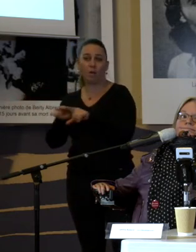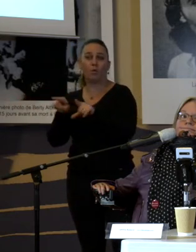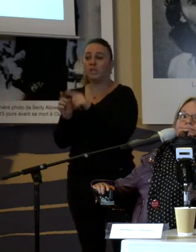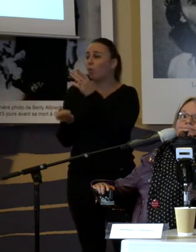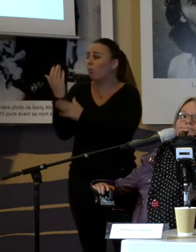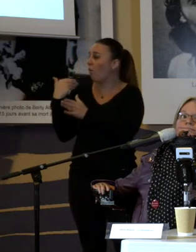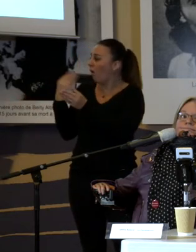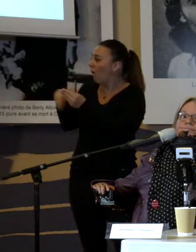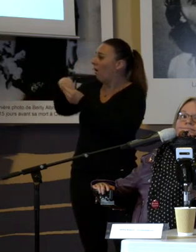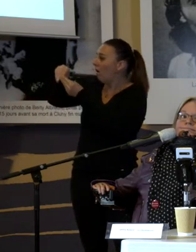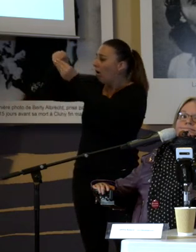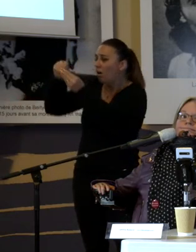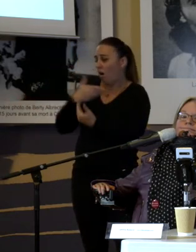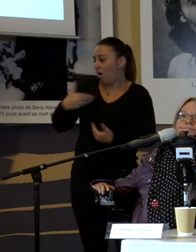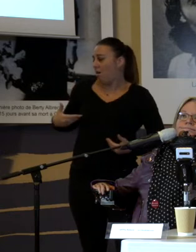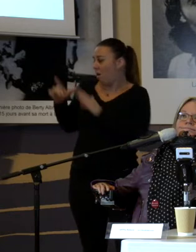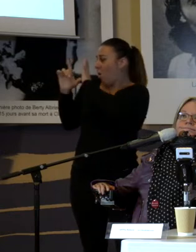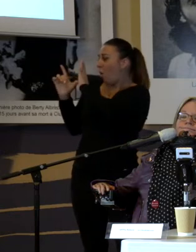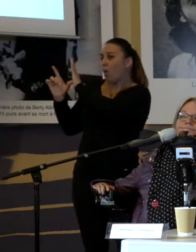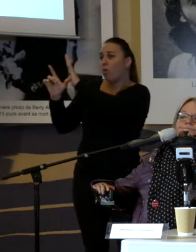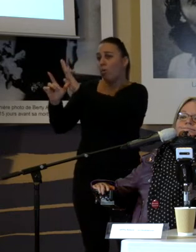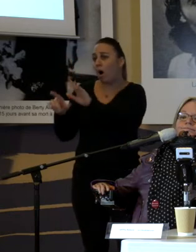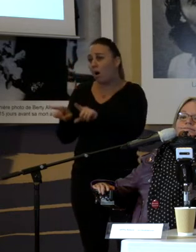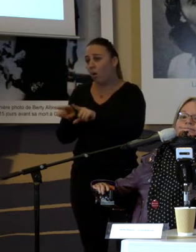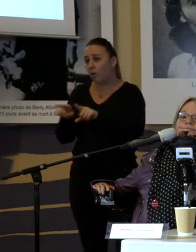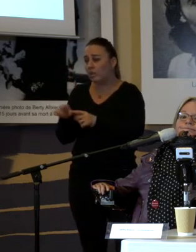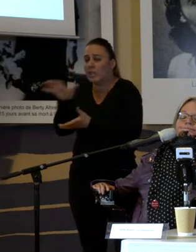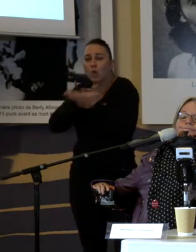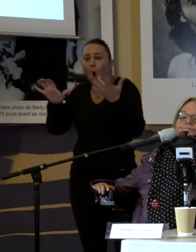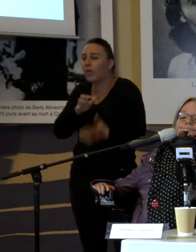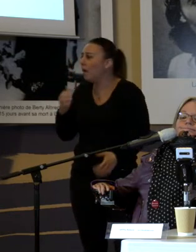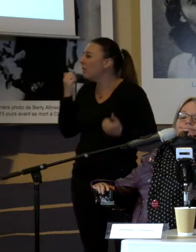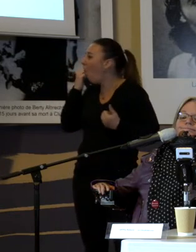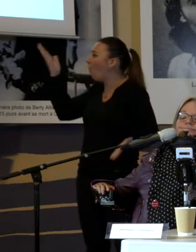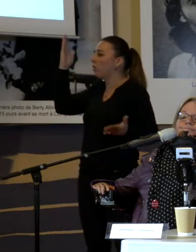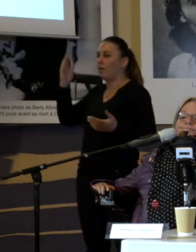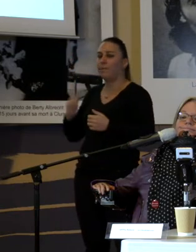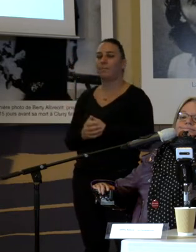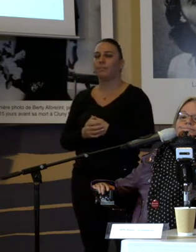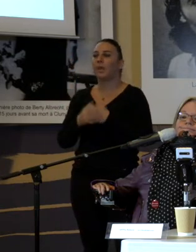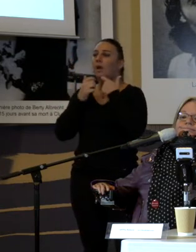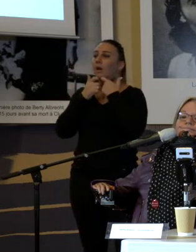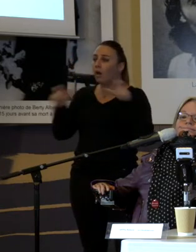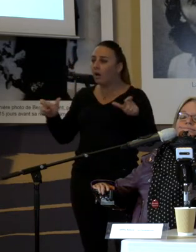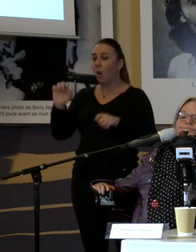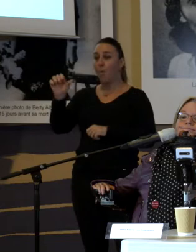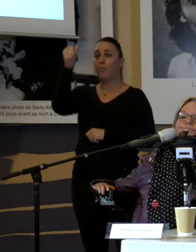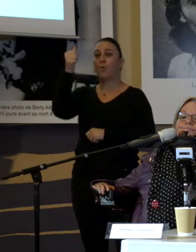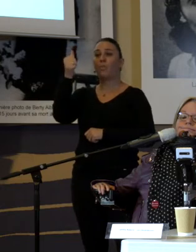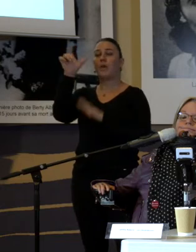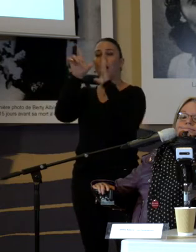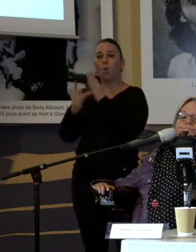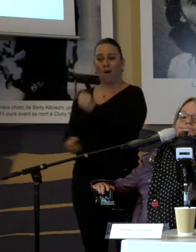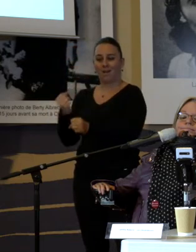je vais vous le montrer, les dernières lois qui sont sorties et qui sont un pur scandale. Sur l'accessibilité, justement, donc la première loi fondatrice, c'est la